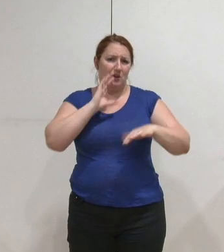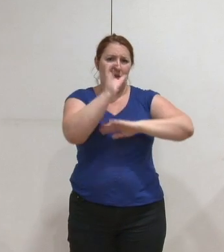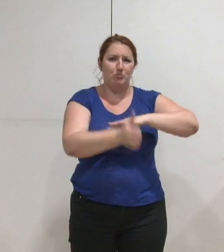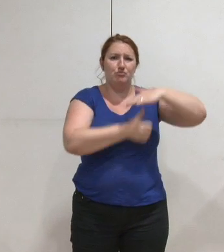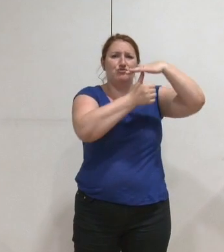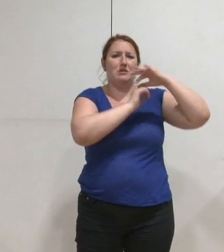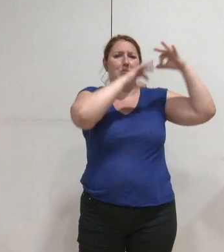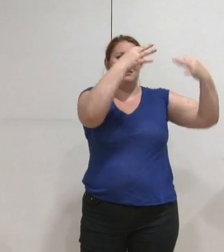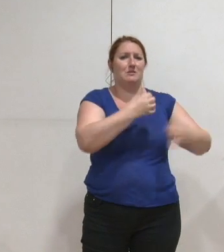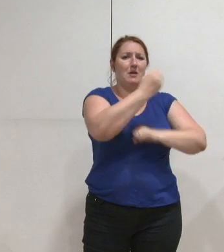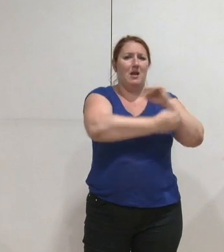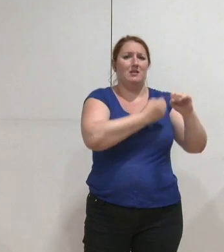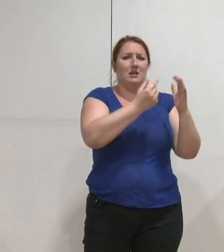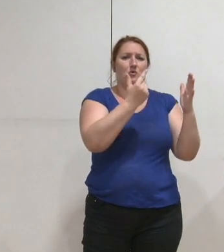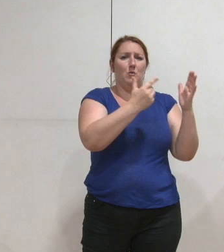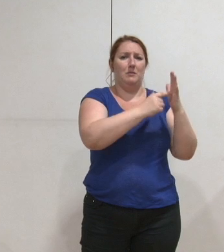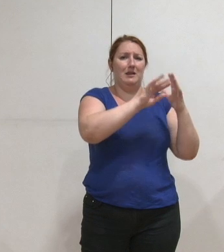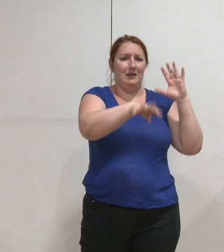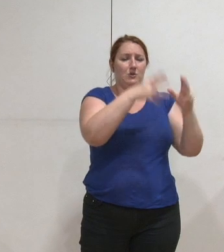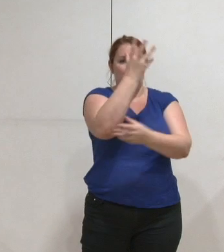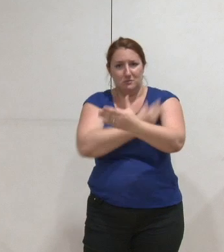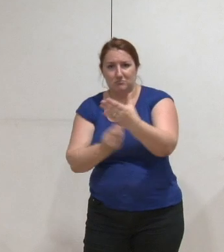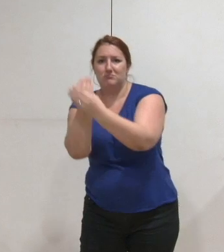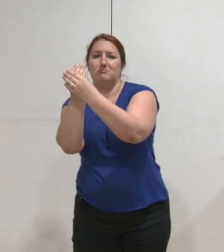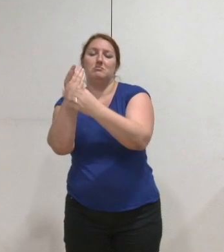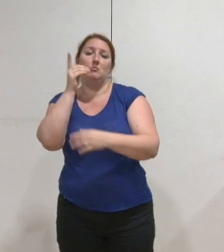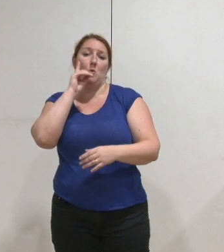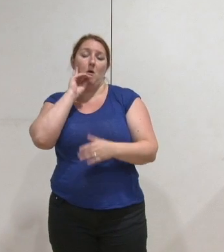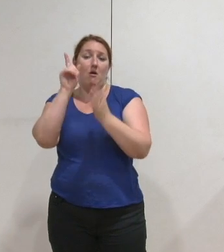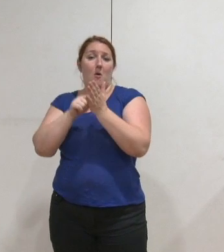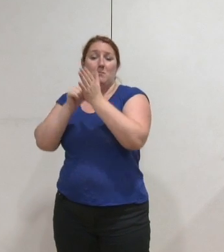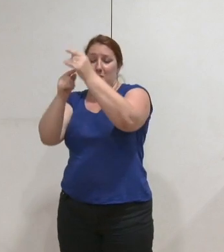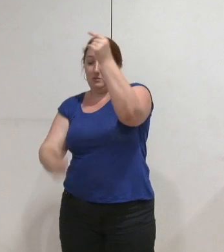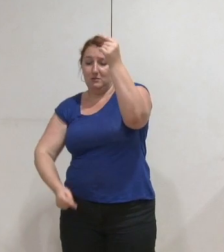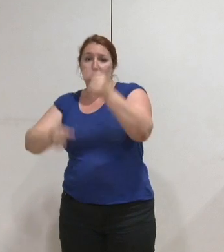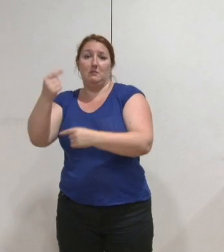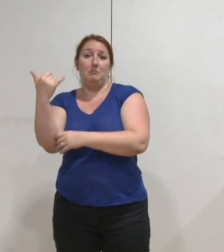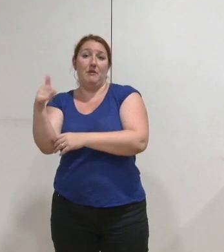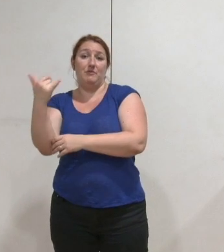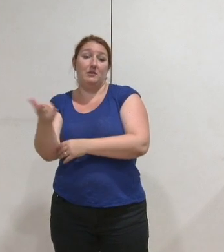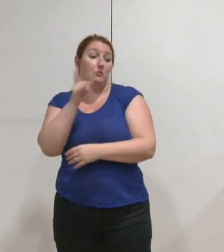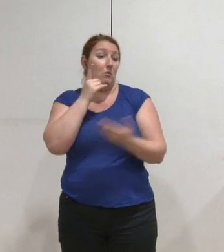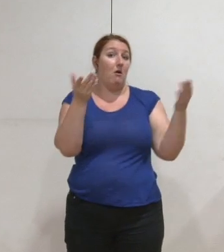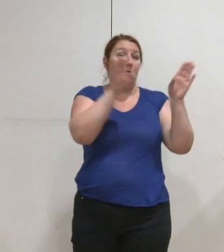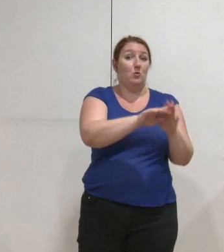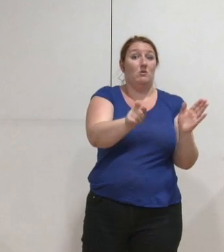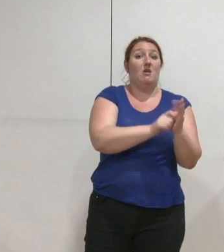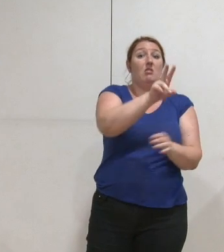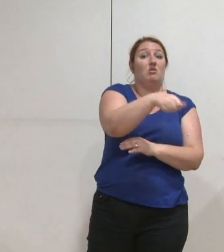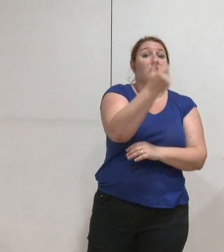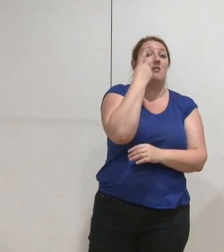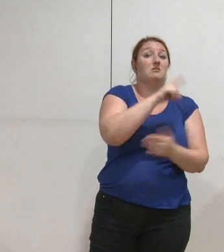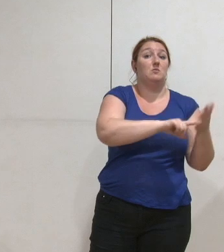en 2014 pour sold les créances et dettes qui n'étaient pas encore intégré à la clôture du budget au 3112203